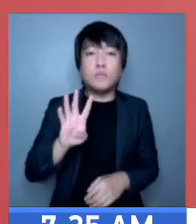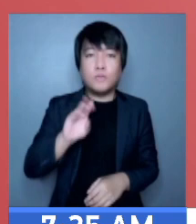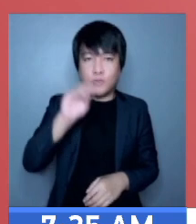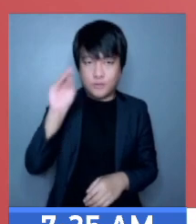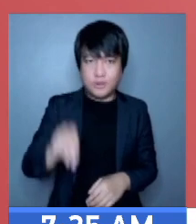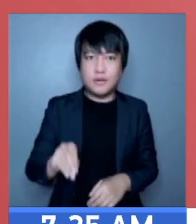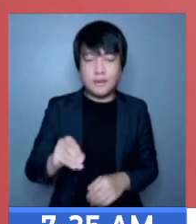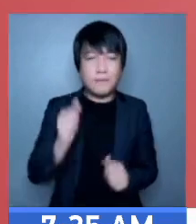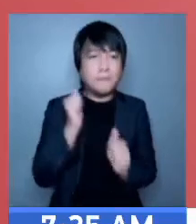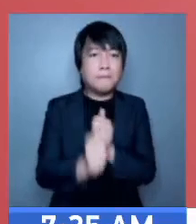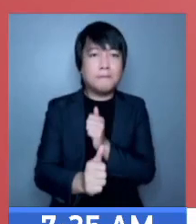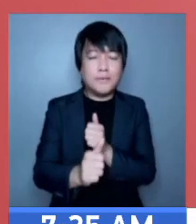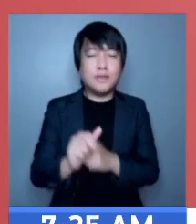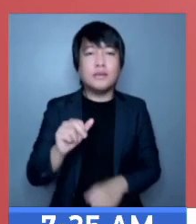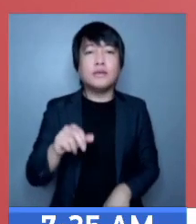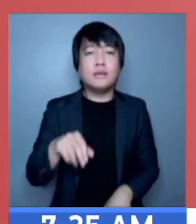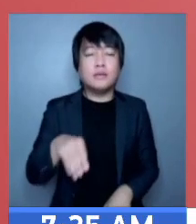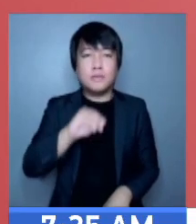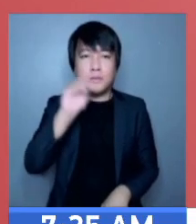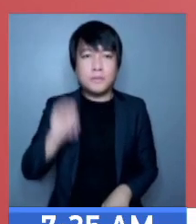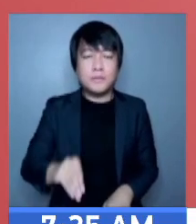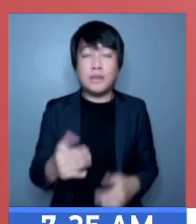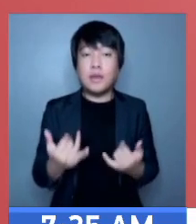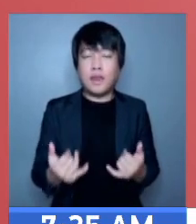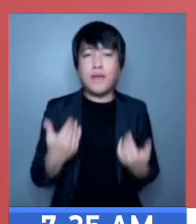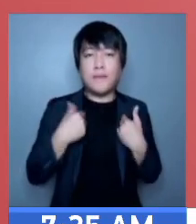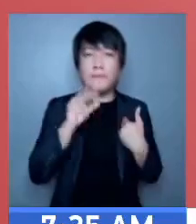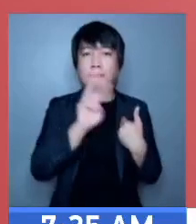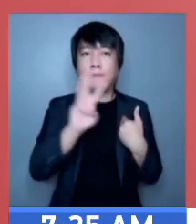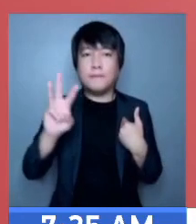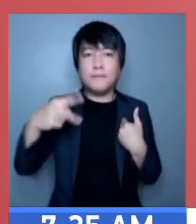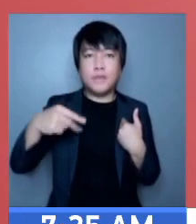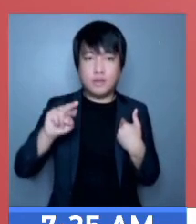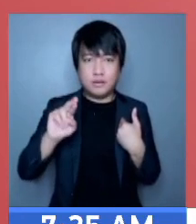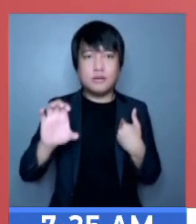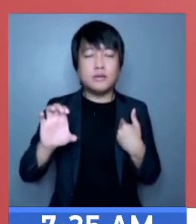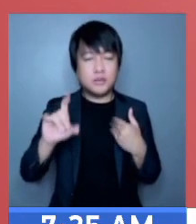website ang kumpletong listahan ng mga pumasa.